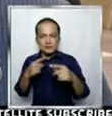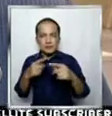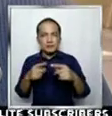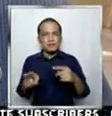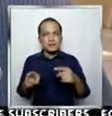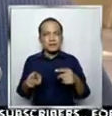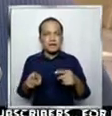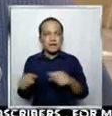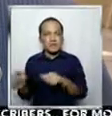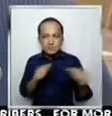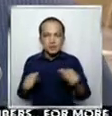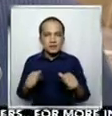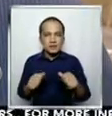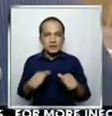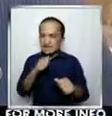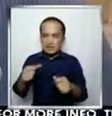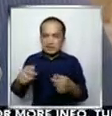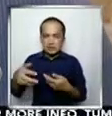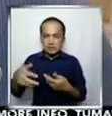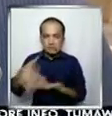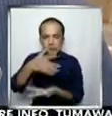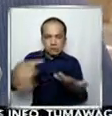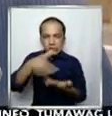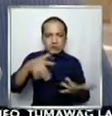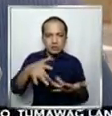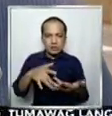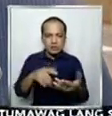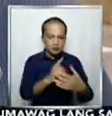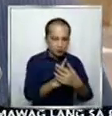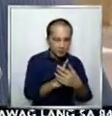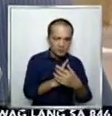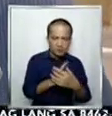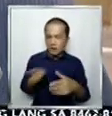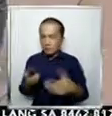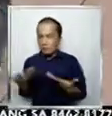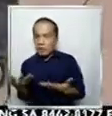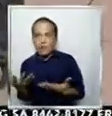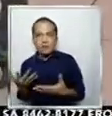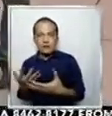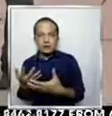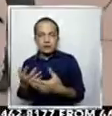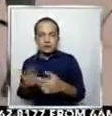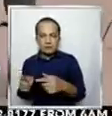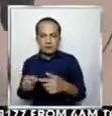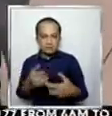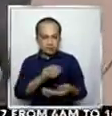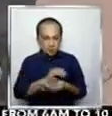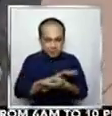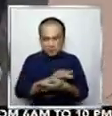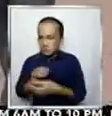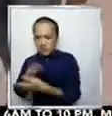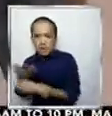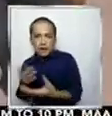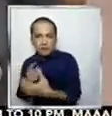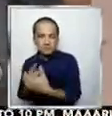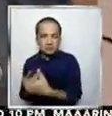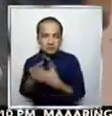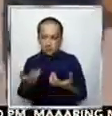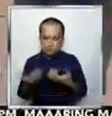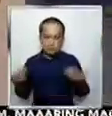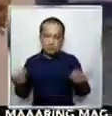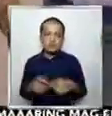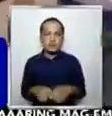na hindi makahalo-halo ang COVID at saka non-COVID cases natin. Nagpunta sa Binyan si Galvez at